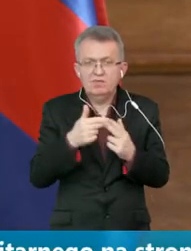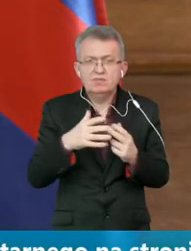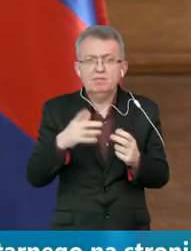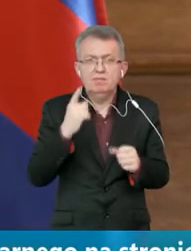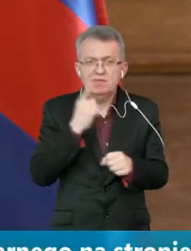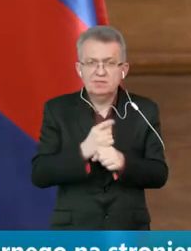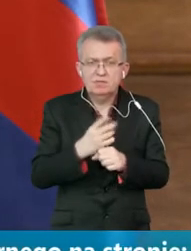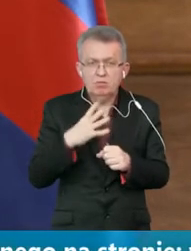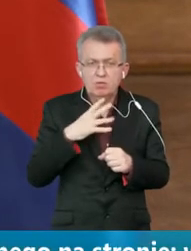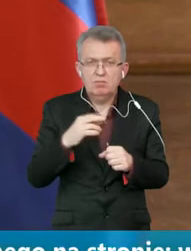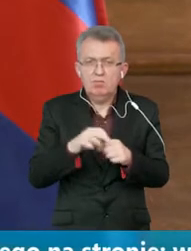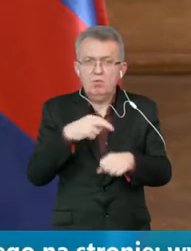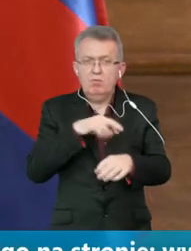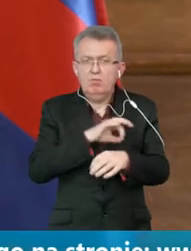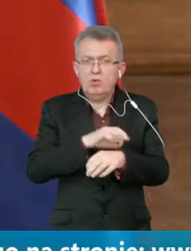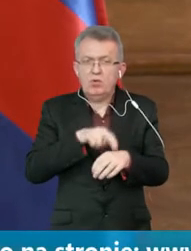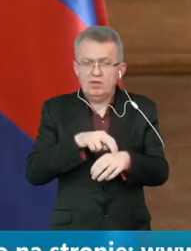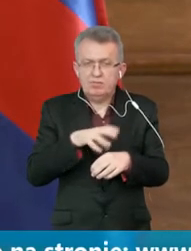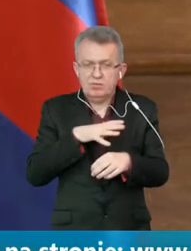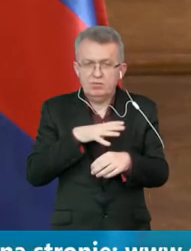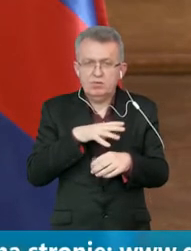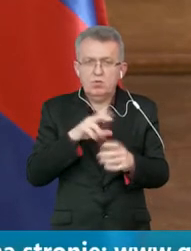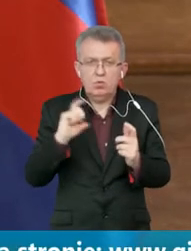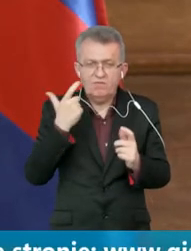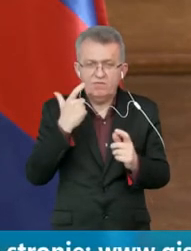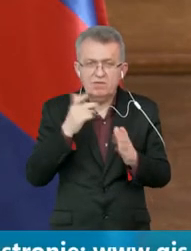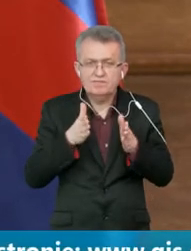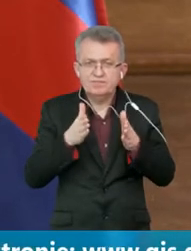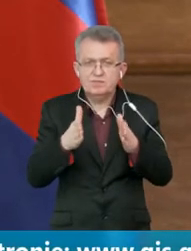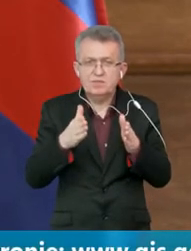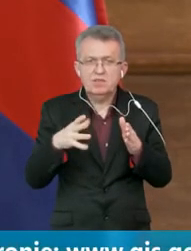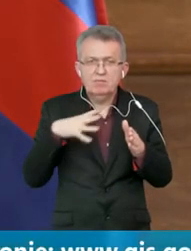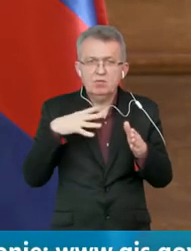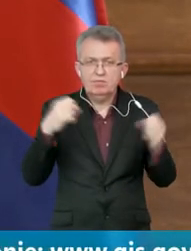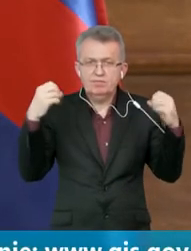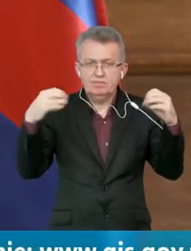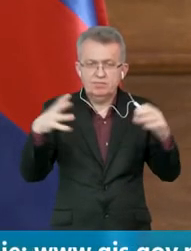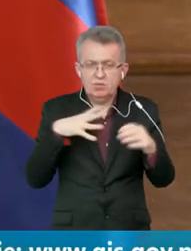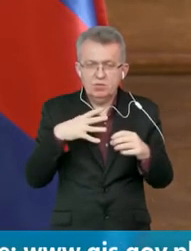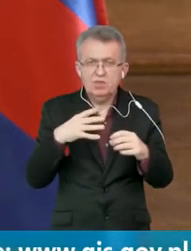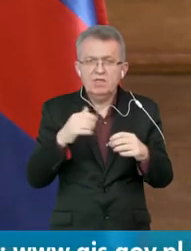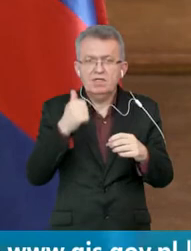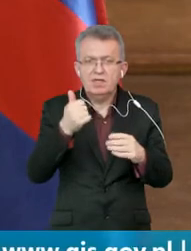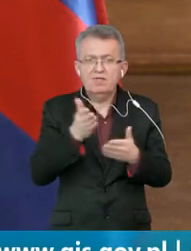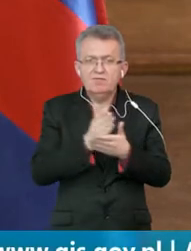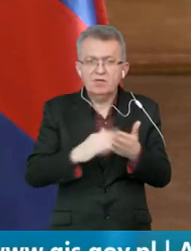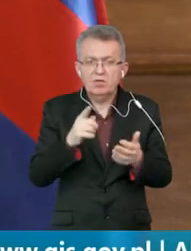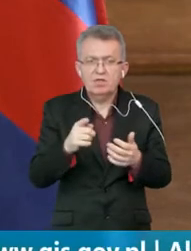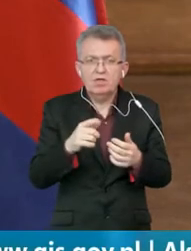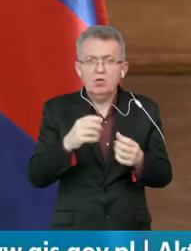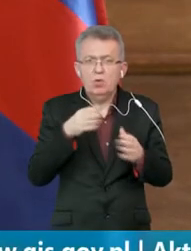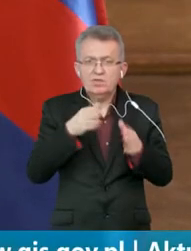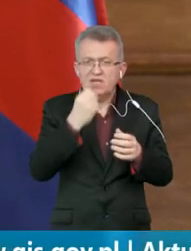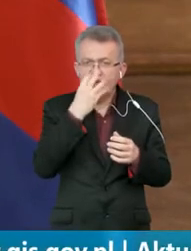zapadły przy projektowaniu, że te nasze główne aleje są oświetlane zewnętrznie, poza jednym wyjątkiem, aleją